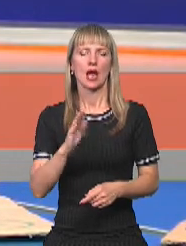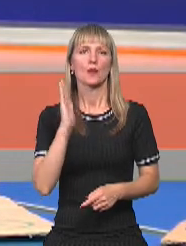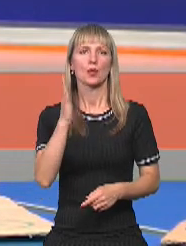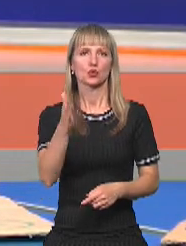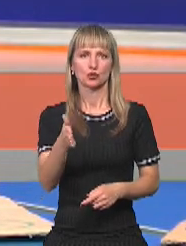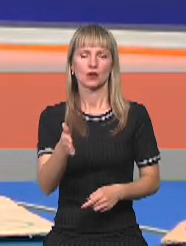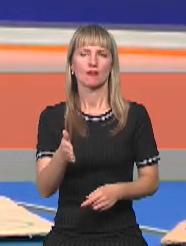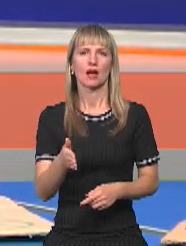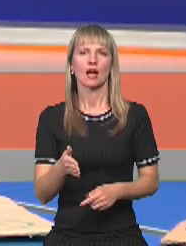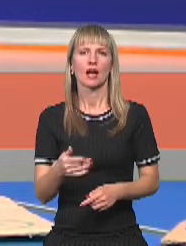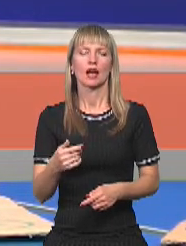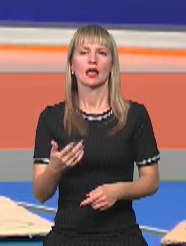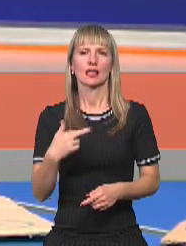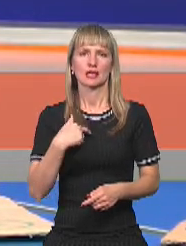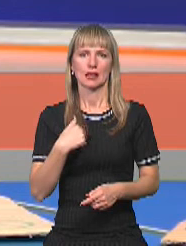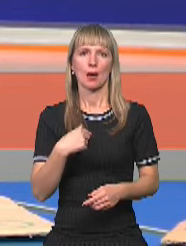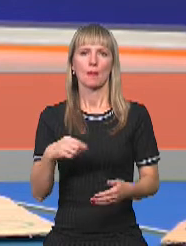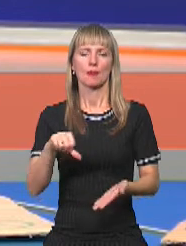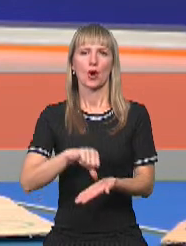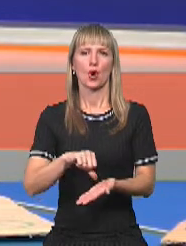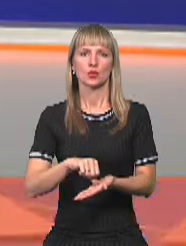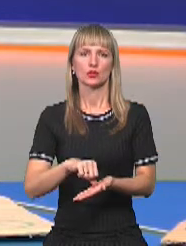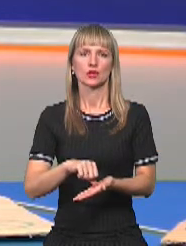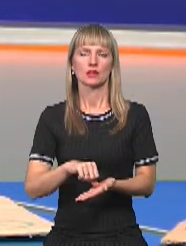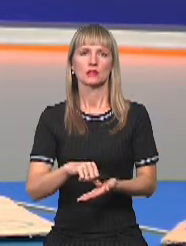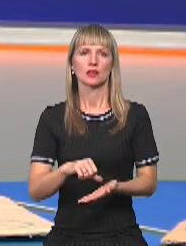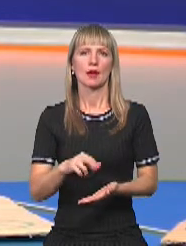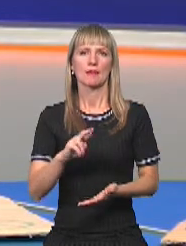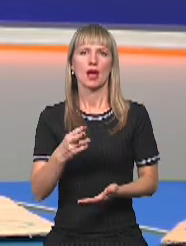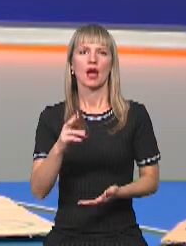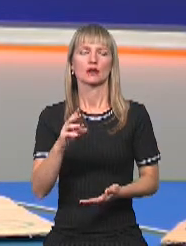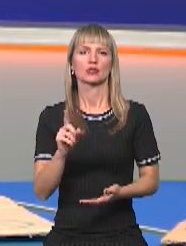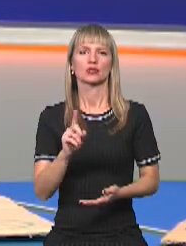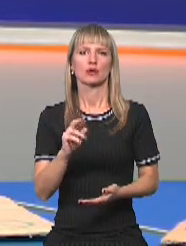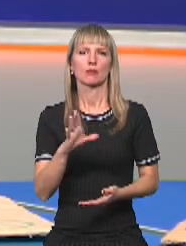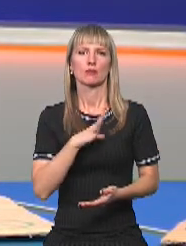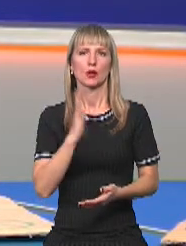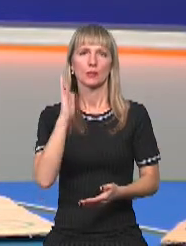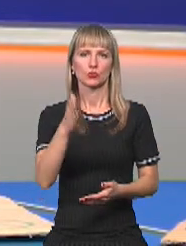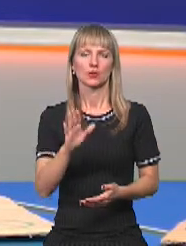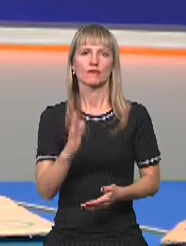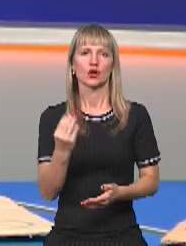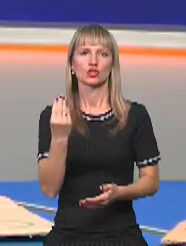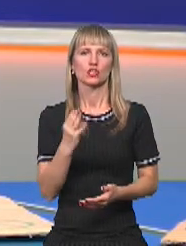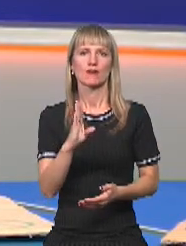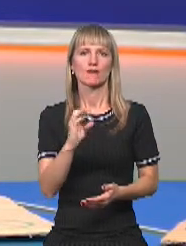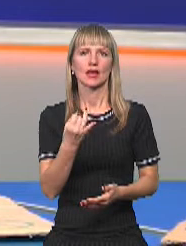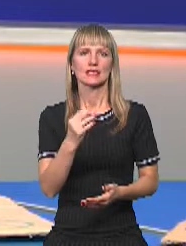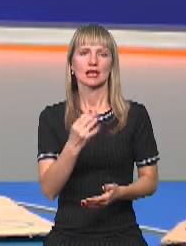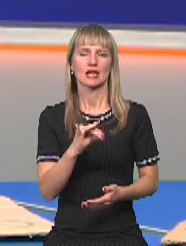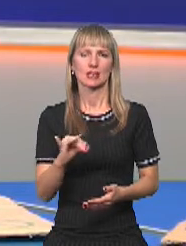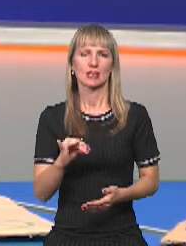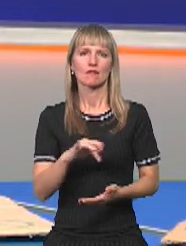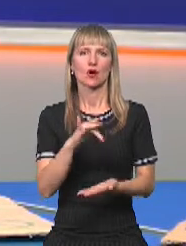ради будущего. Також я поучаствувала в Лозанні в акції «П'ятниця ради будущего». І це в Швейцарії. В Швейцарії, в місті Лозанна.